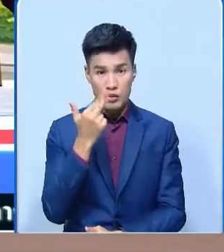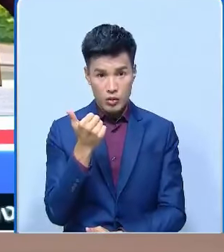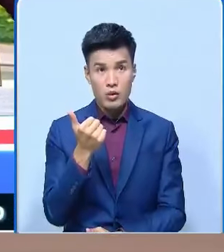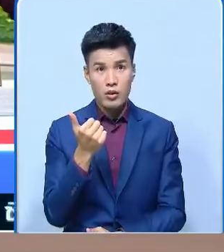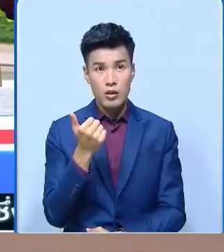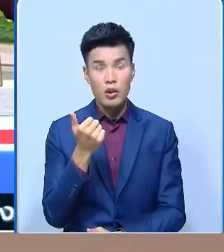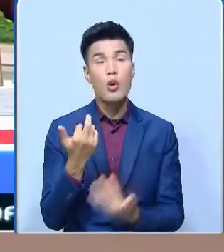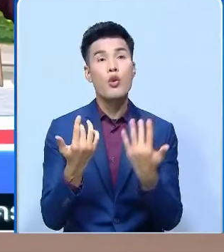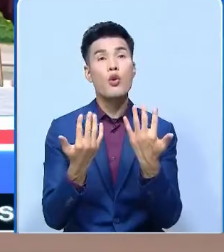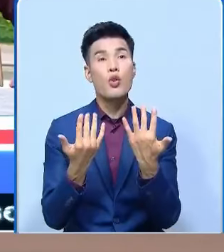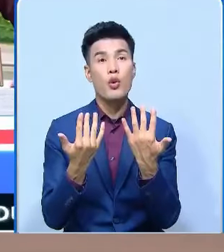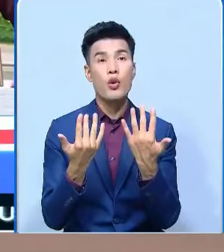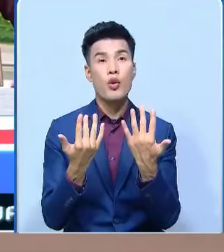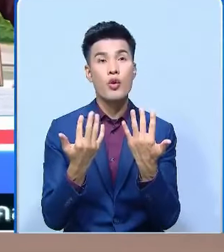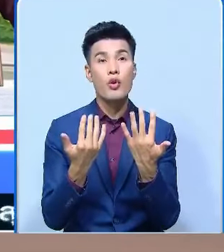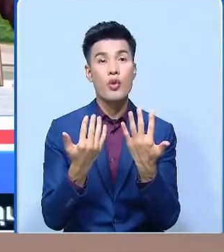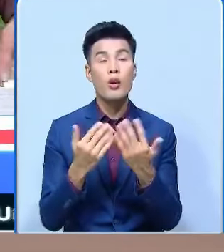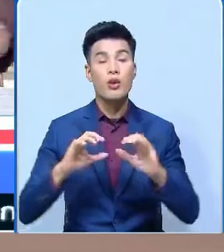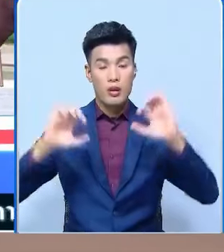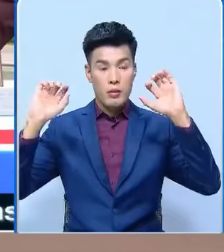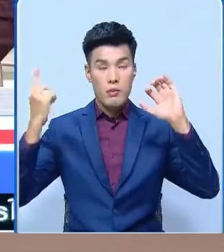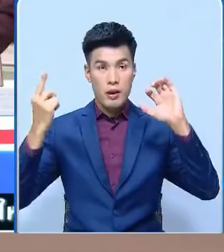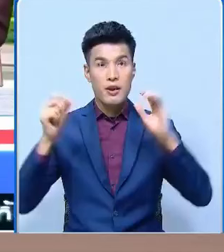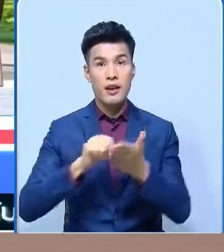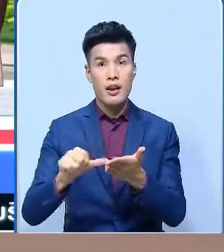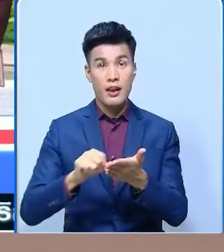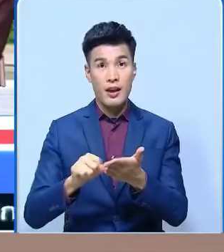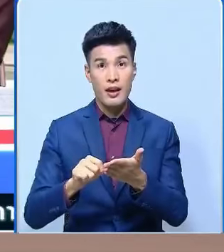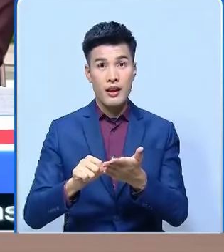คือรอแล้วกัน รอ รัฐบาลใหม่เข้ามาแก้ปัญหาตรงนี ้ปราก